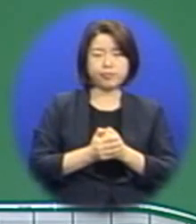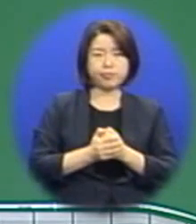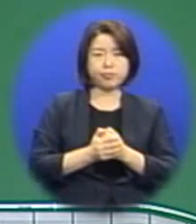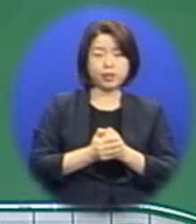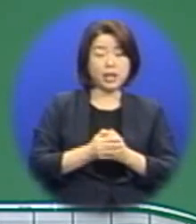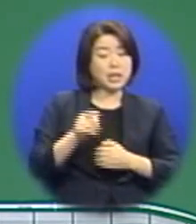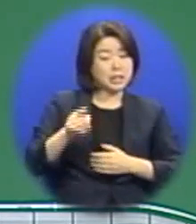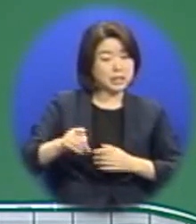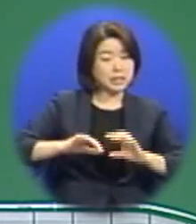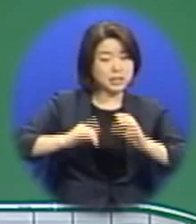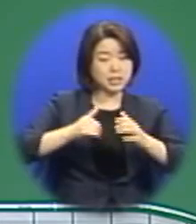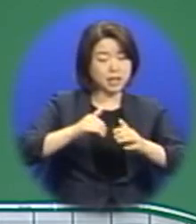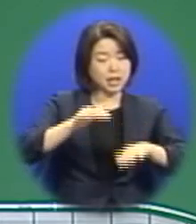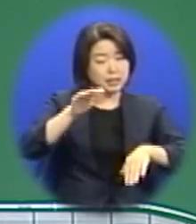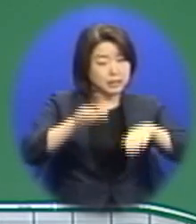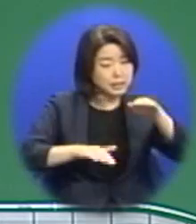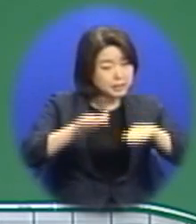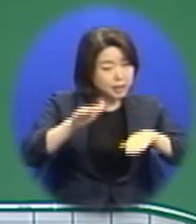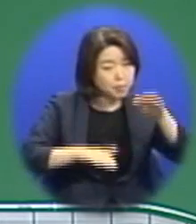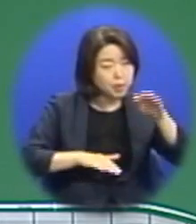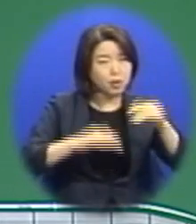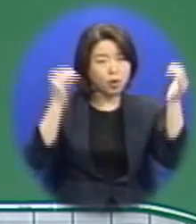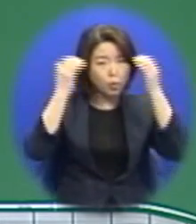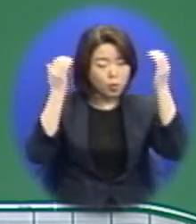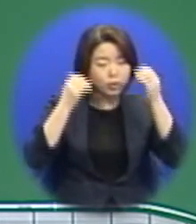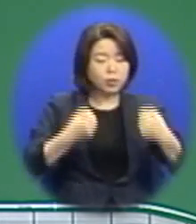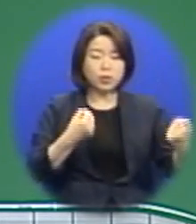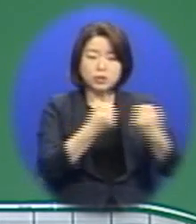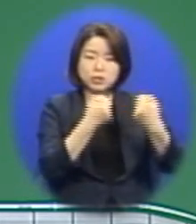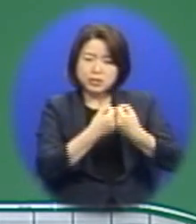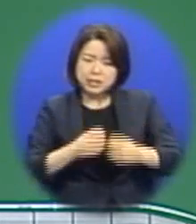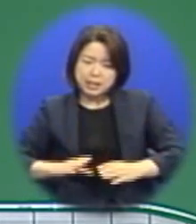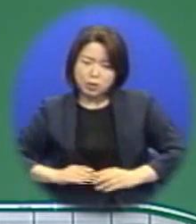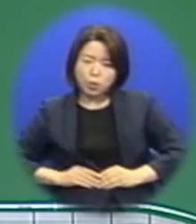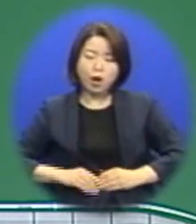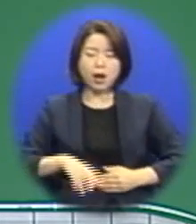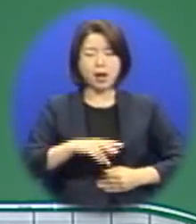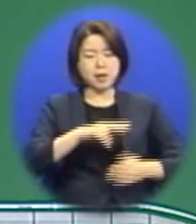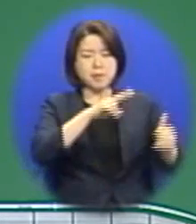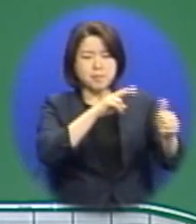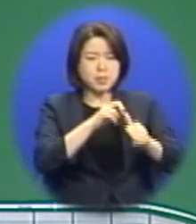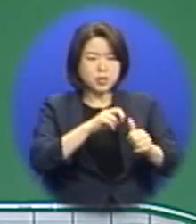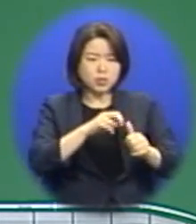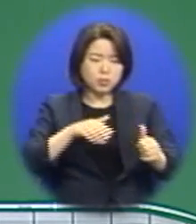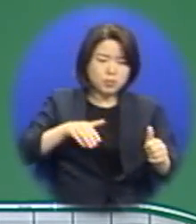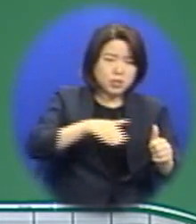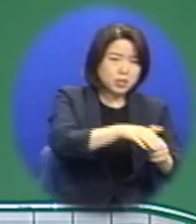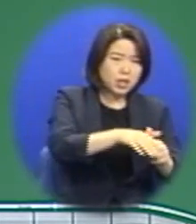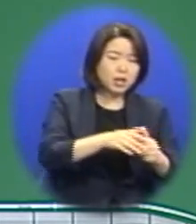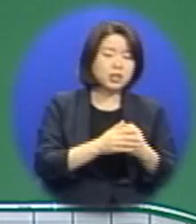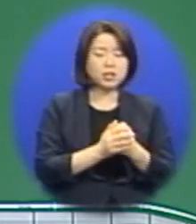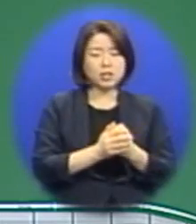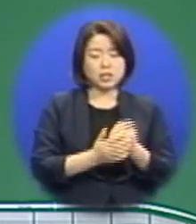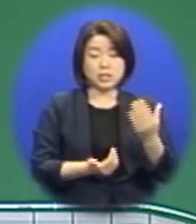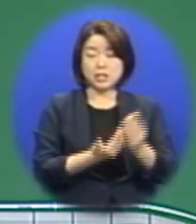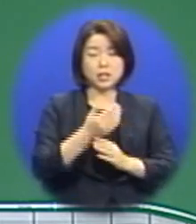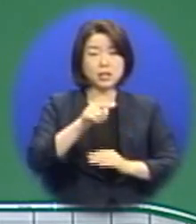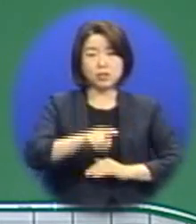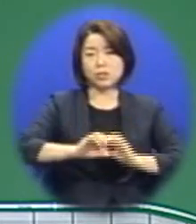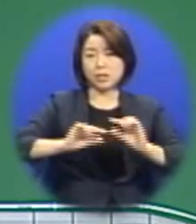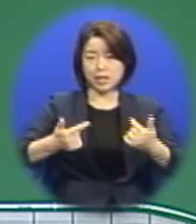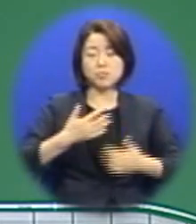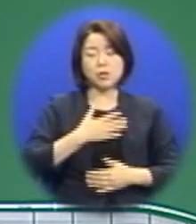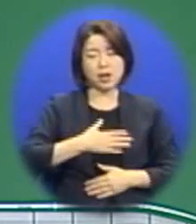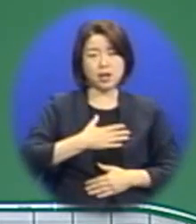이 세상의 차별과 고통, 전쟁과 굶주림, 미움과 살인이 일어나는 것이 아님을 알았습니다.